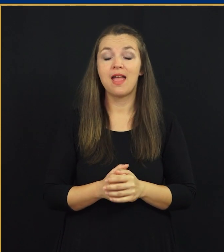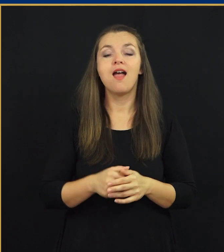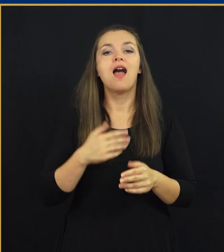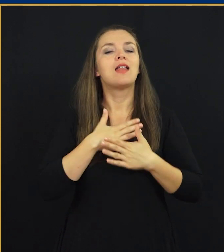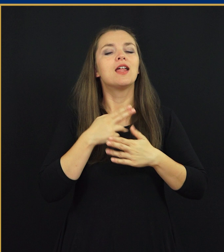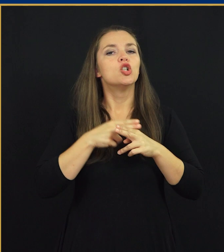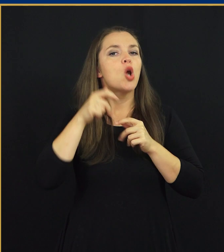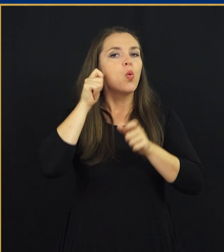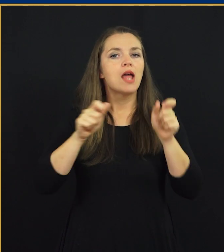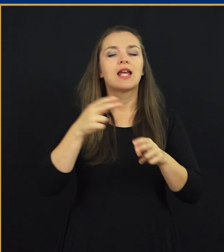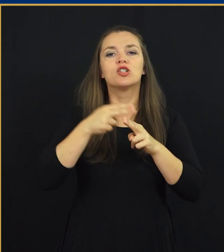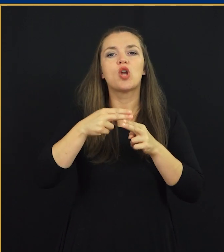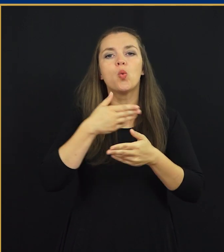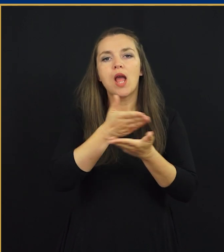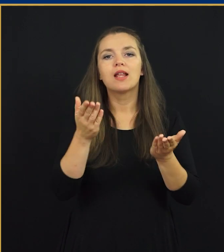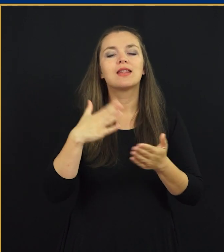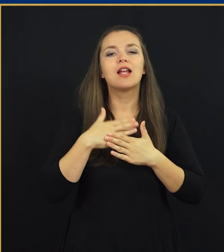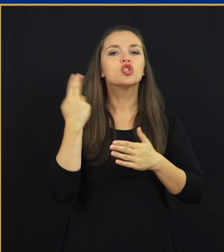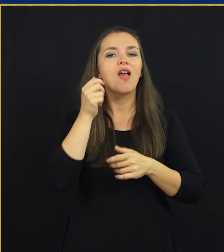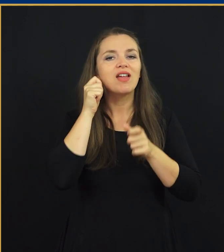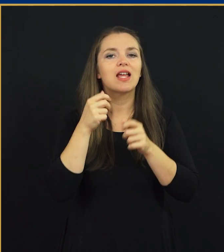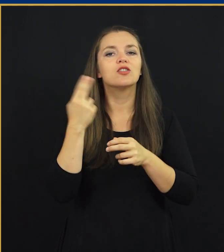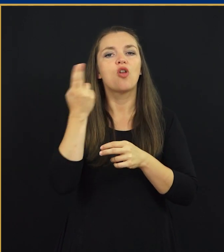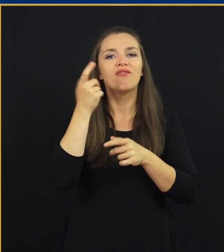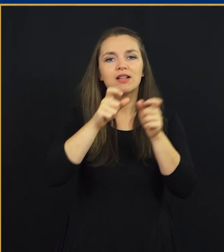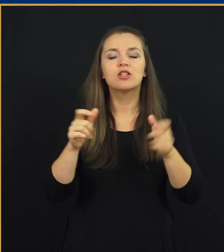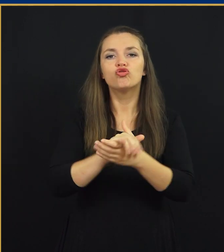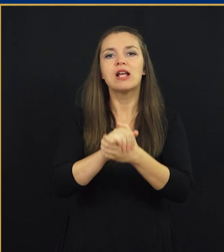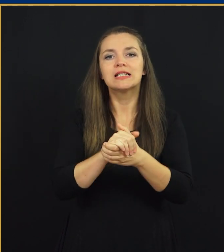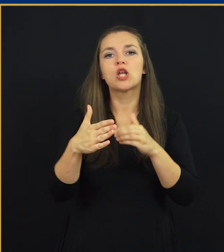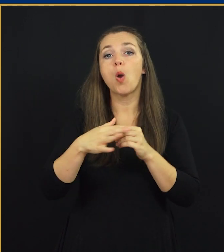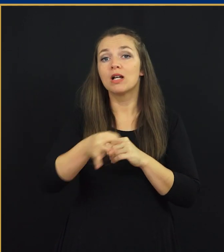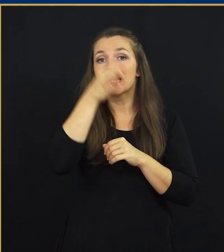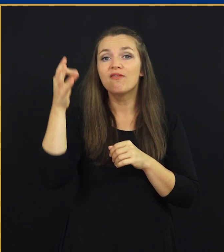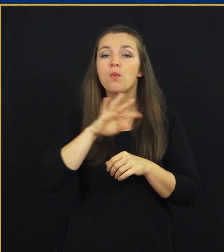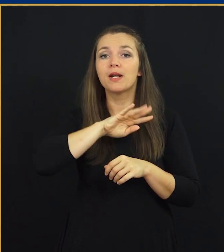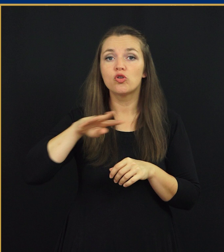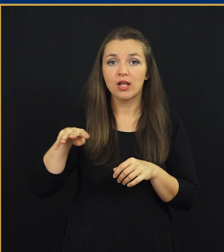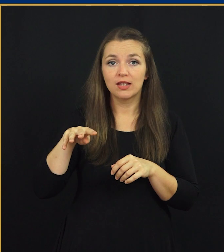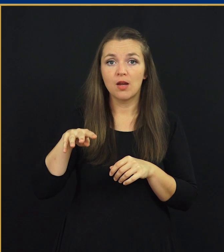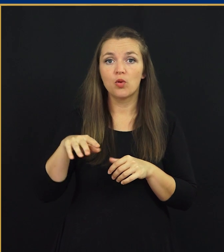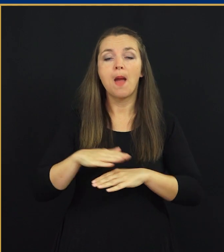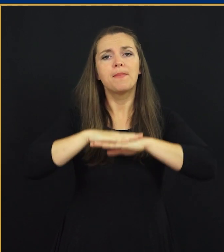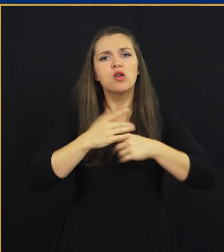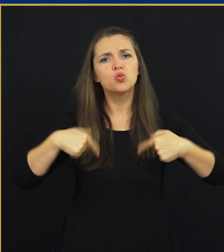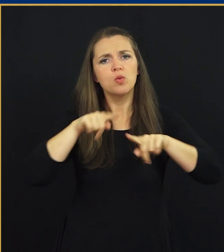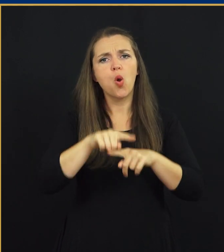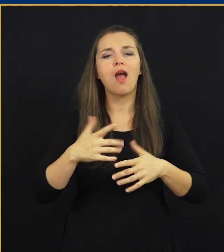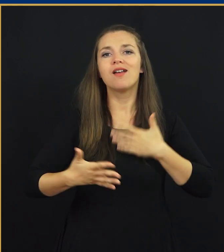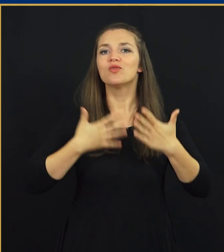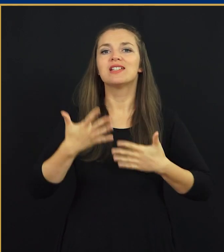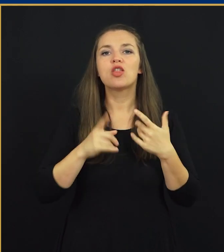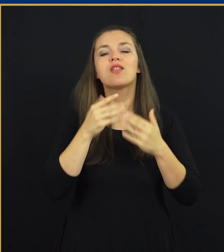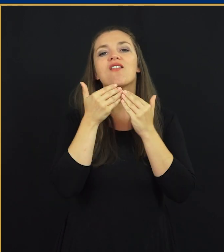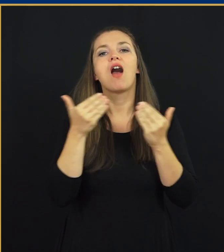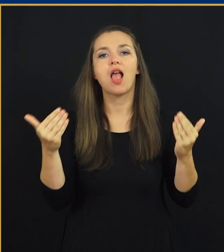Drage državljanke in državljani, drage Slovenke in Slovenci, čestitke ob dnevu Primoža Trubarja. Praznujmo ga vzneseno